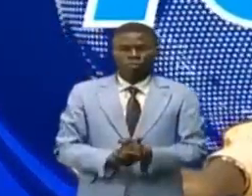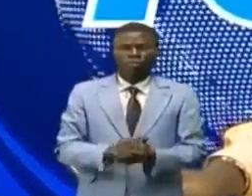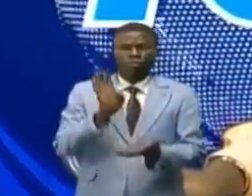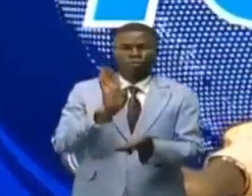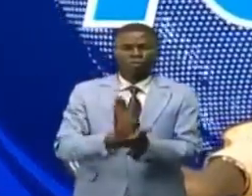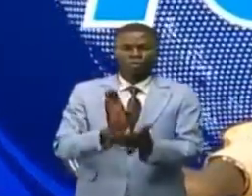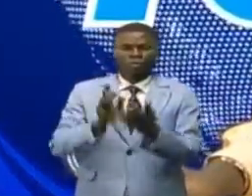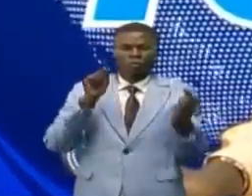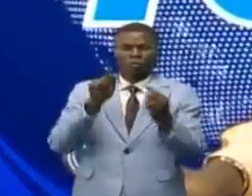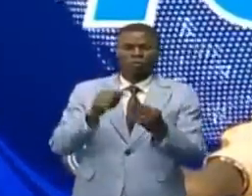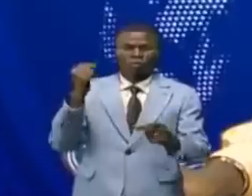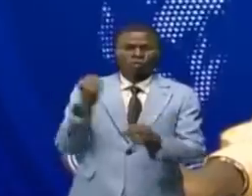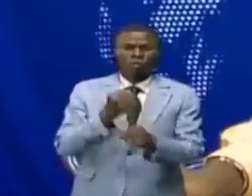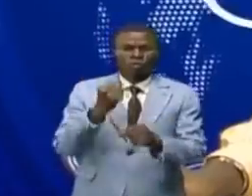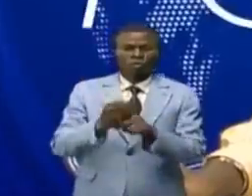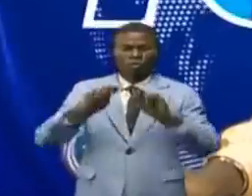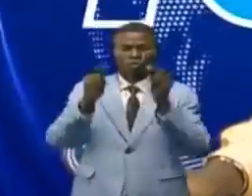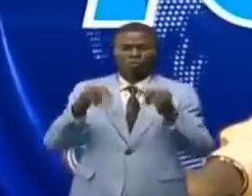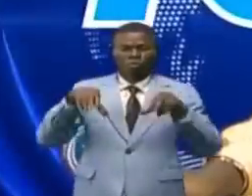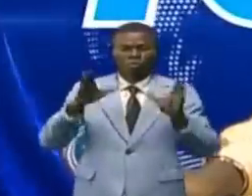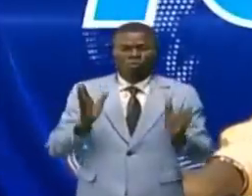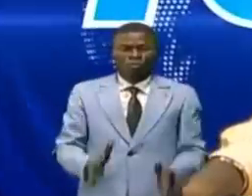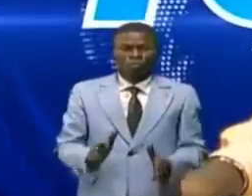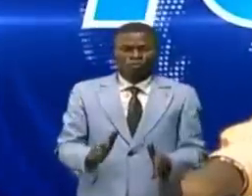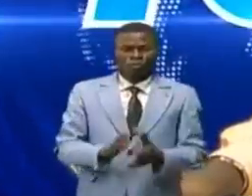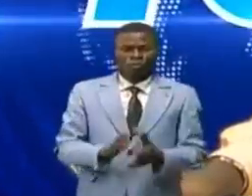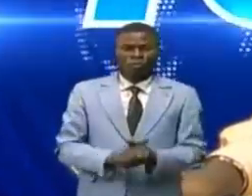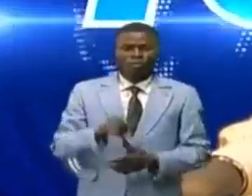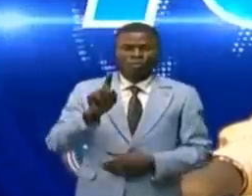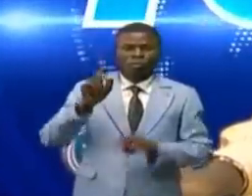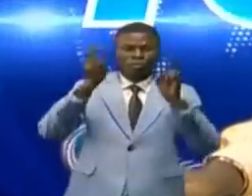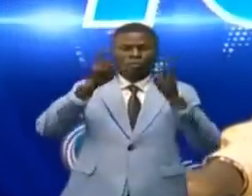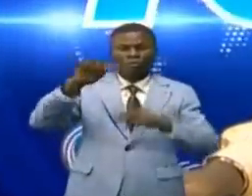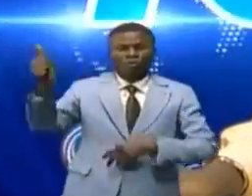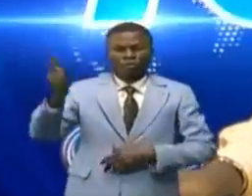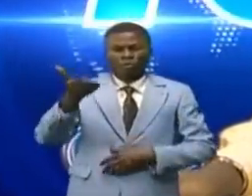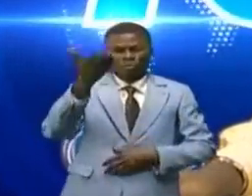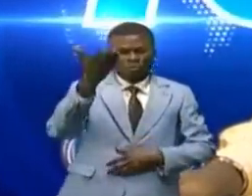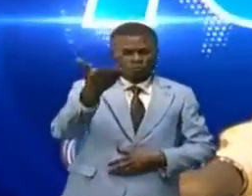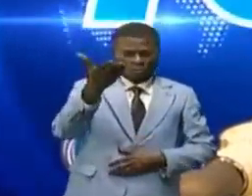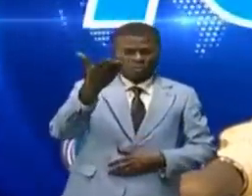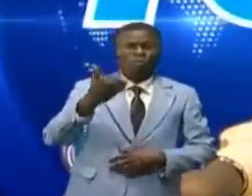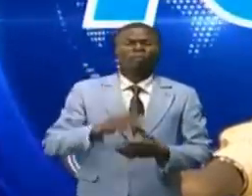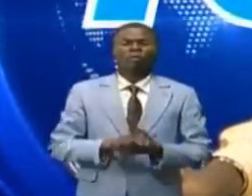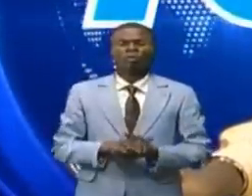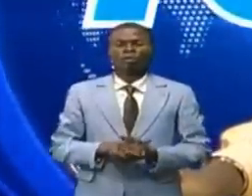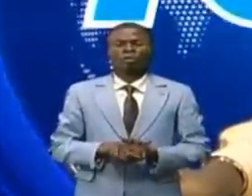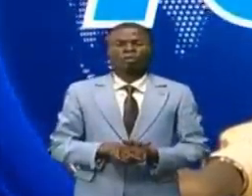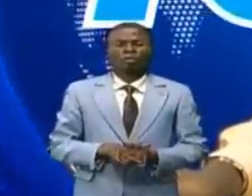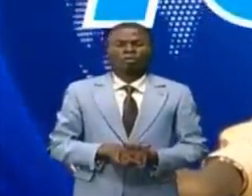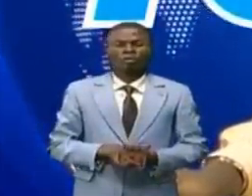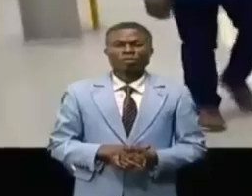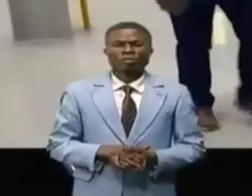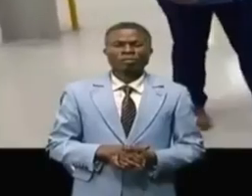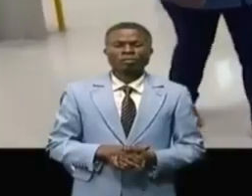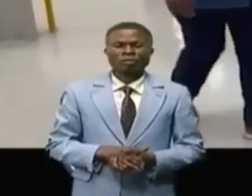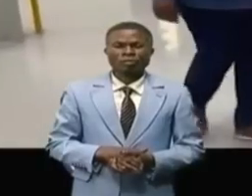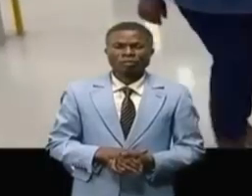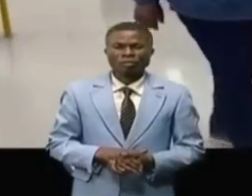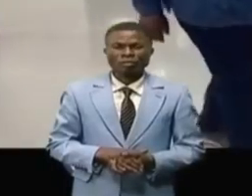c'est l'objet de la mission d'une délégation congolaise à Abu Dhabi d'autres détails dans son reportage des gens Richard koalés